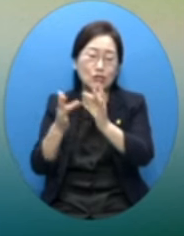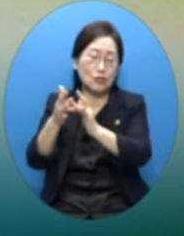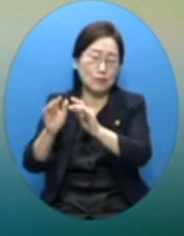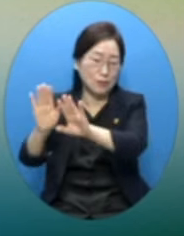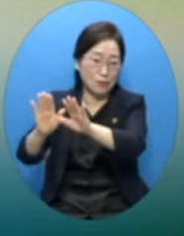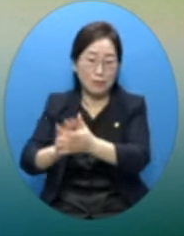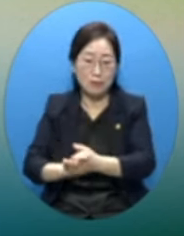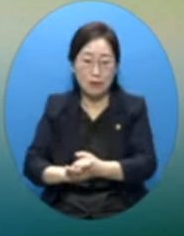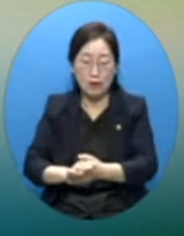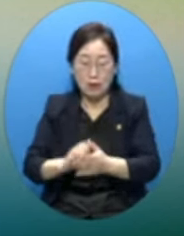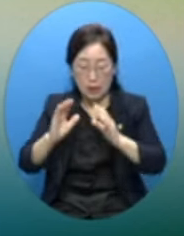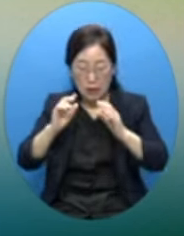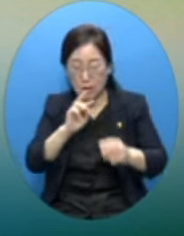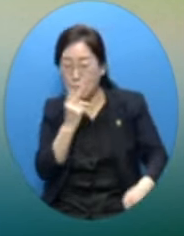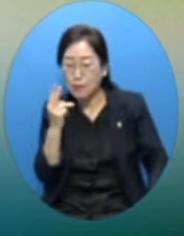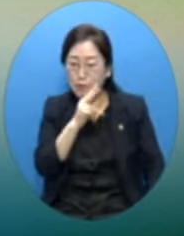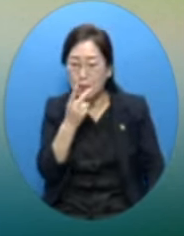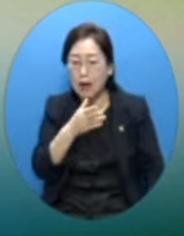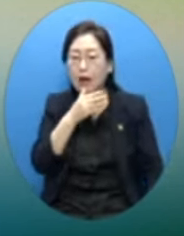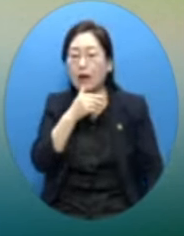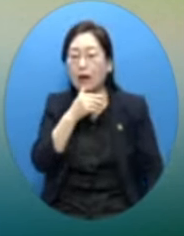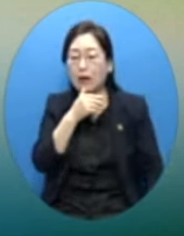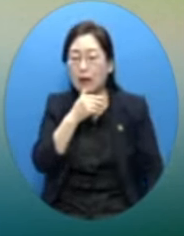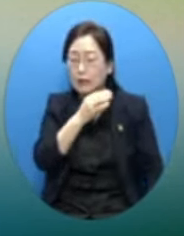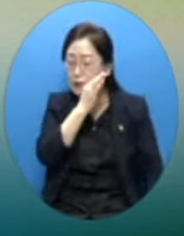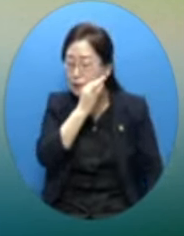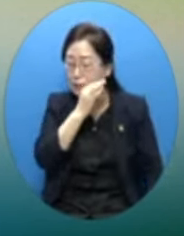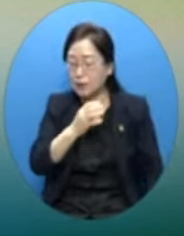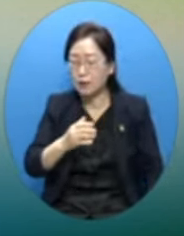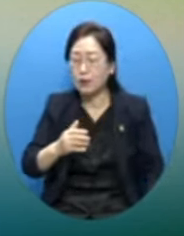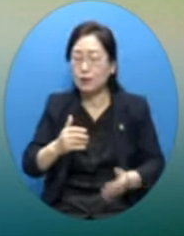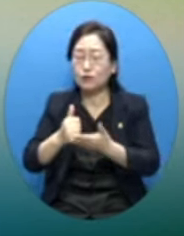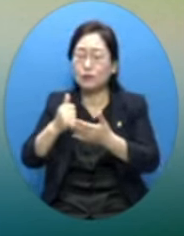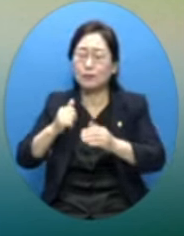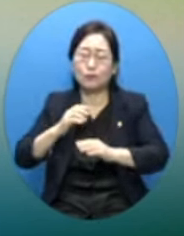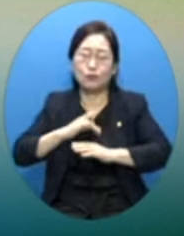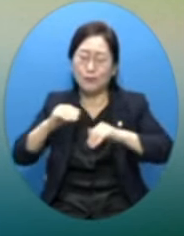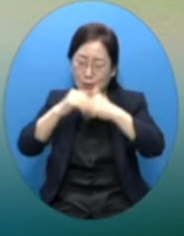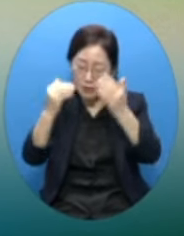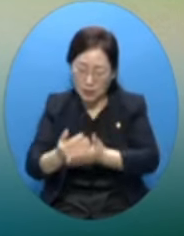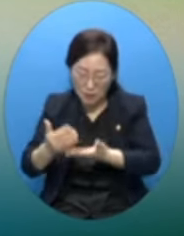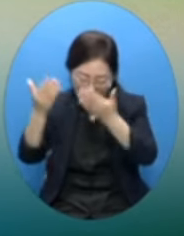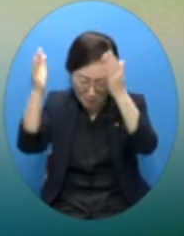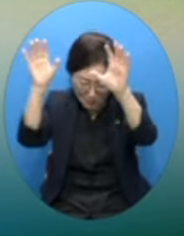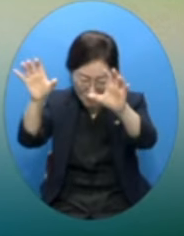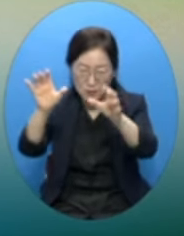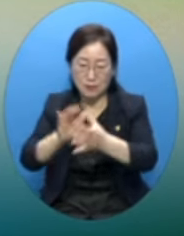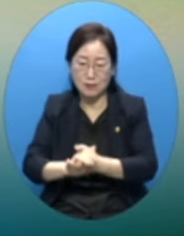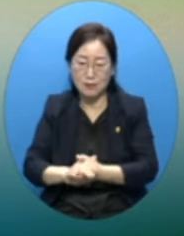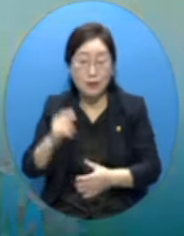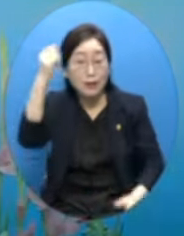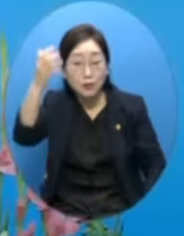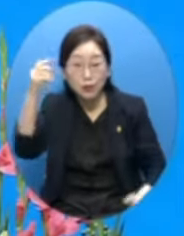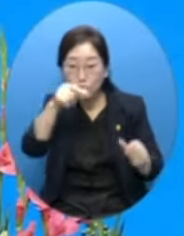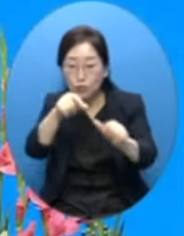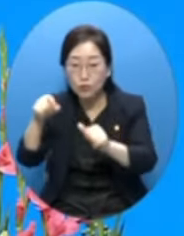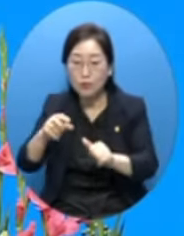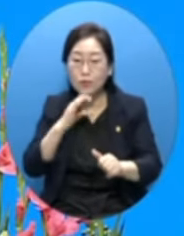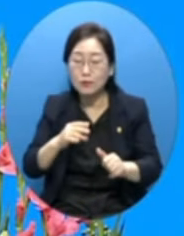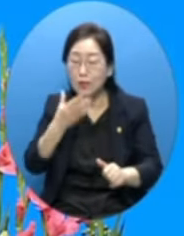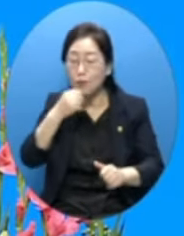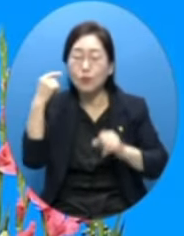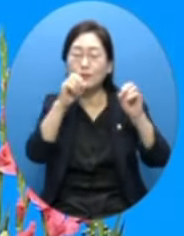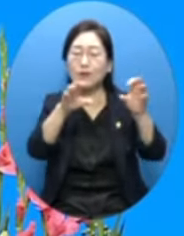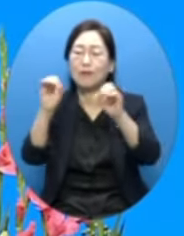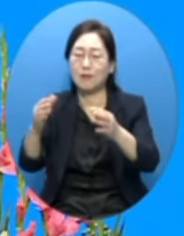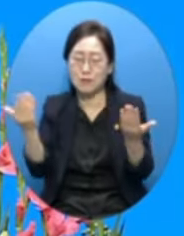중심이 너무 부끄럽습니다. 제 두려움을 다 주님께 드립니다. 영혼을 구원하는 일, 오직 복음 전하는